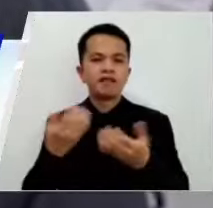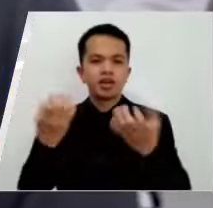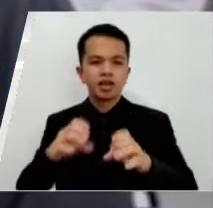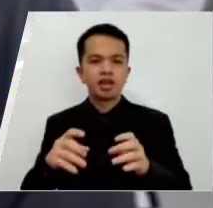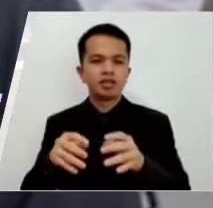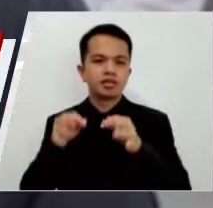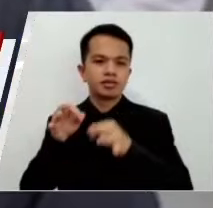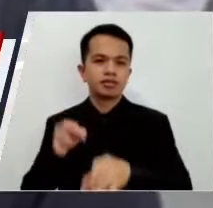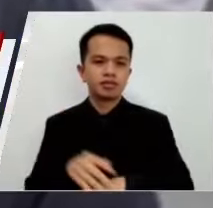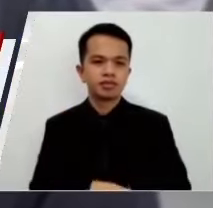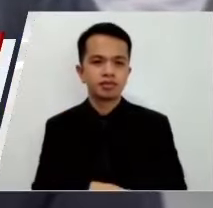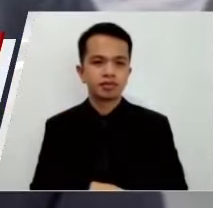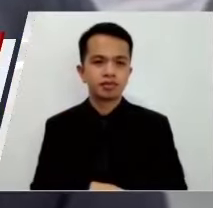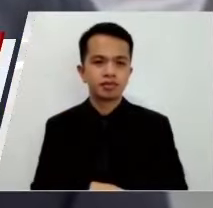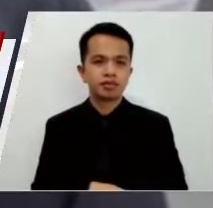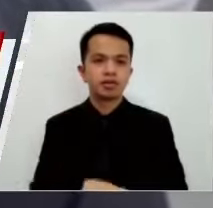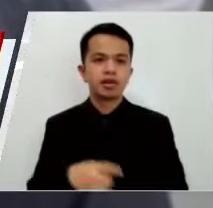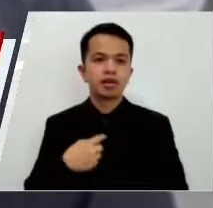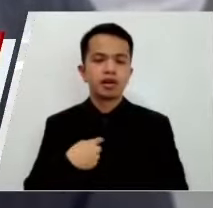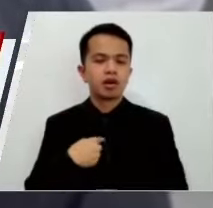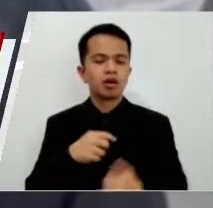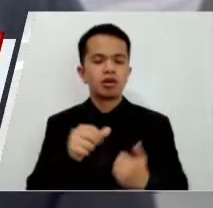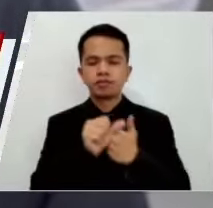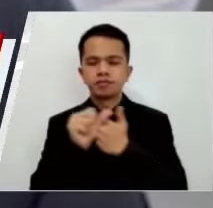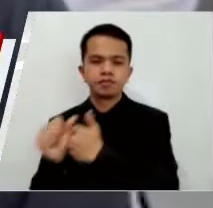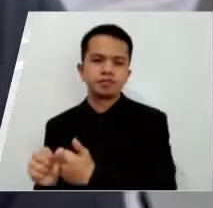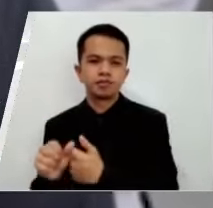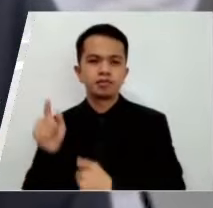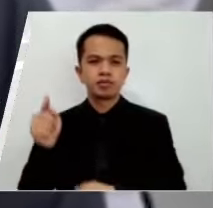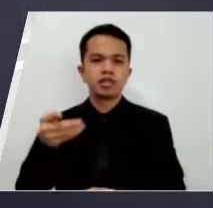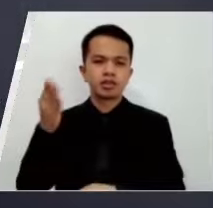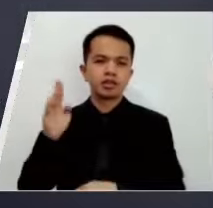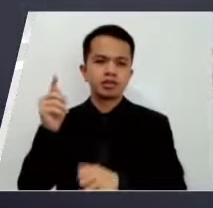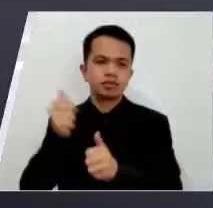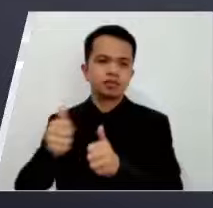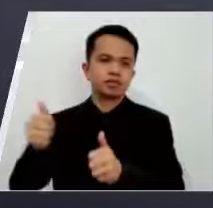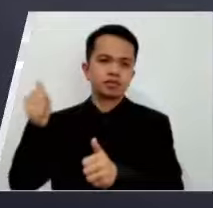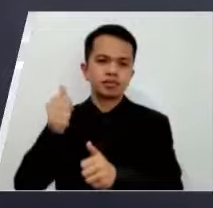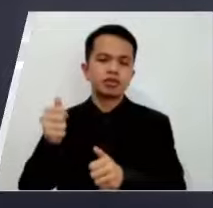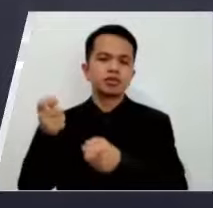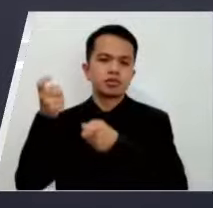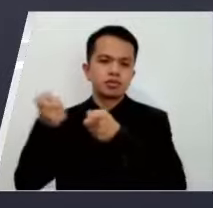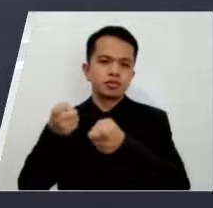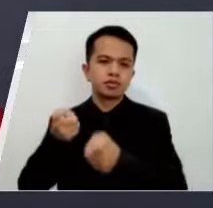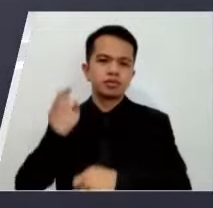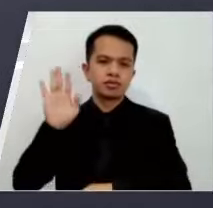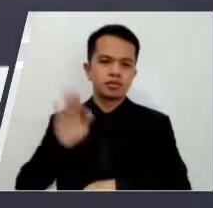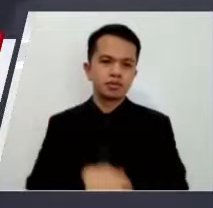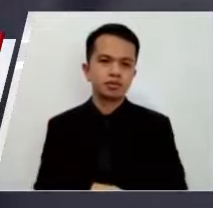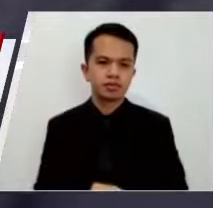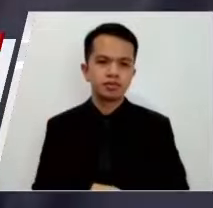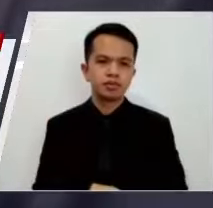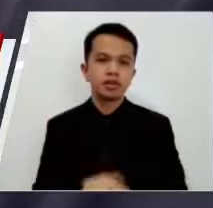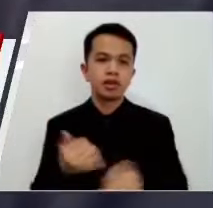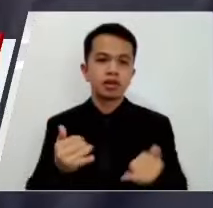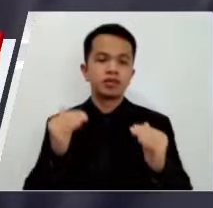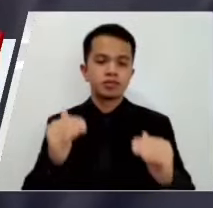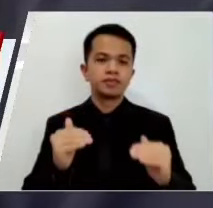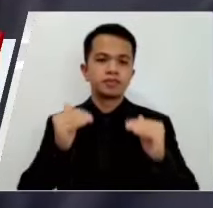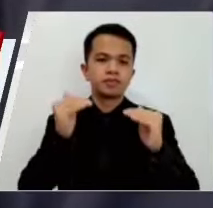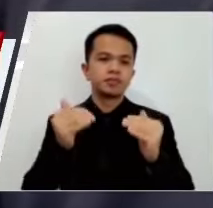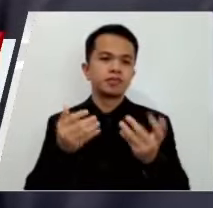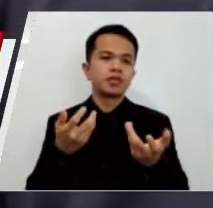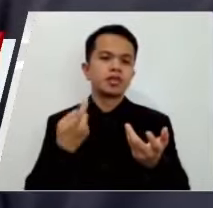surrendered everything to the Lord, you know. God is sovereign. God is in total control. We will elevate his case at lalabanan namin on